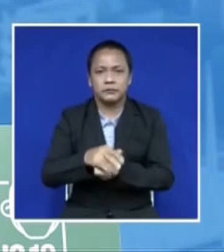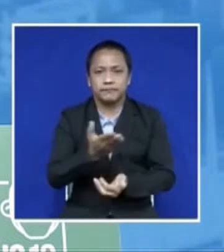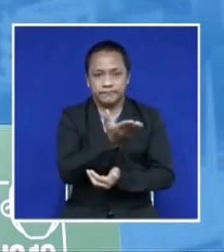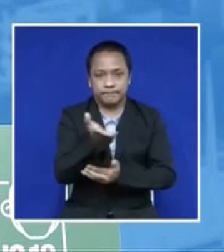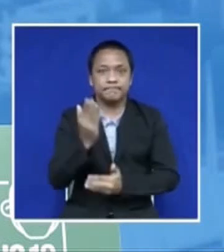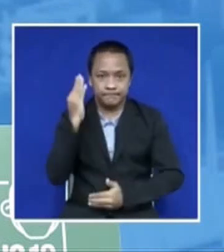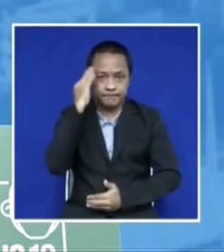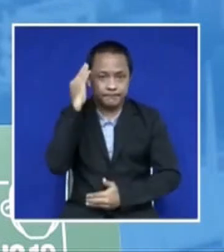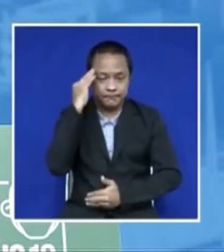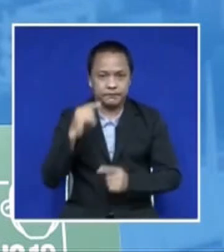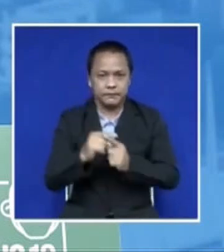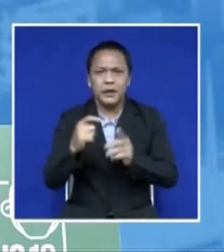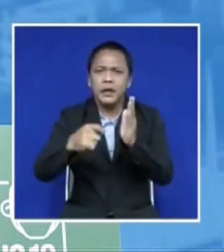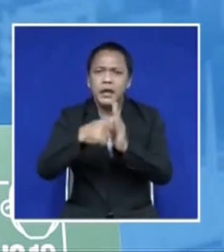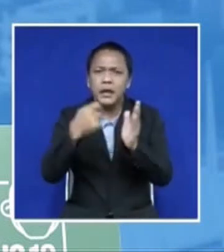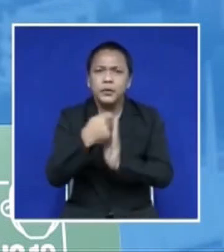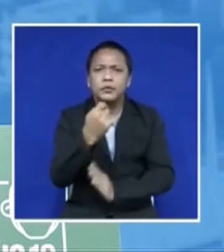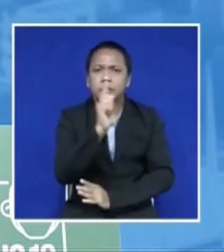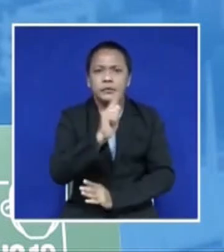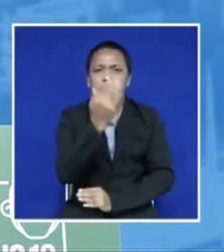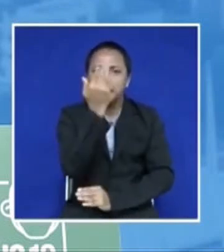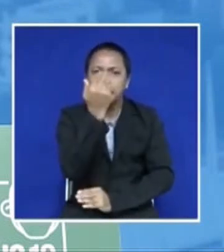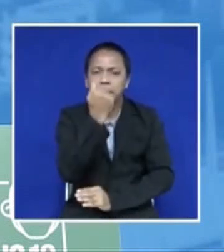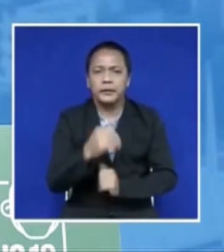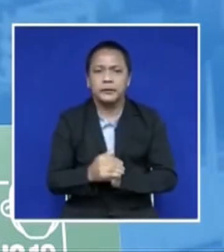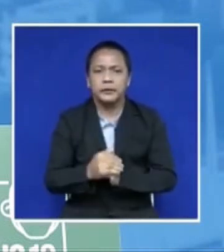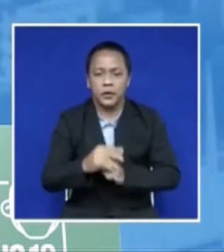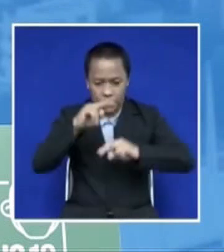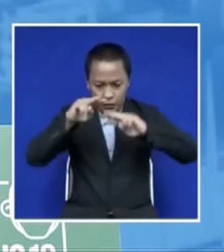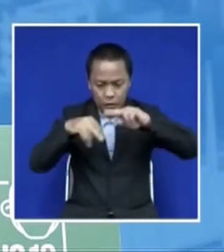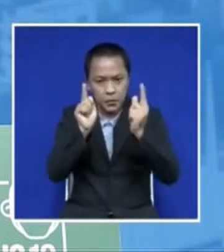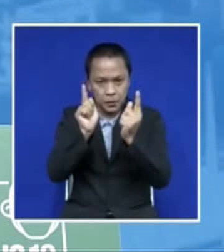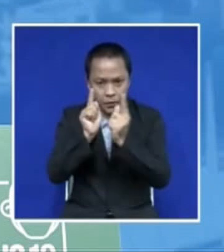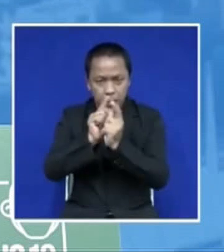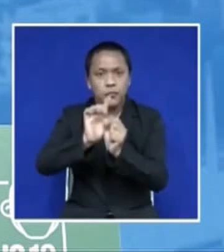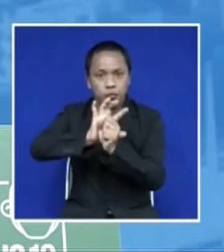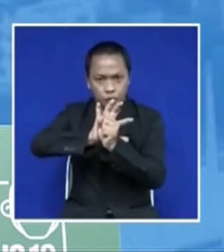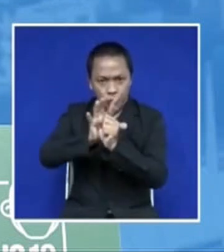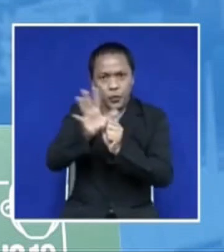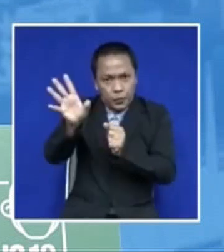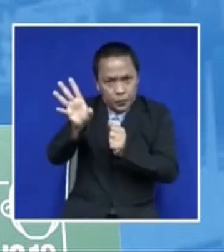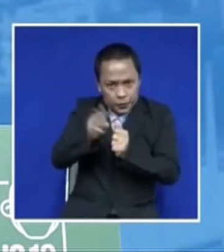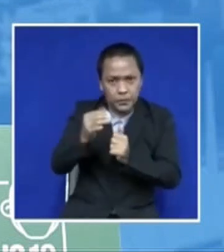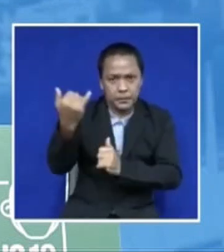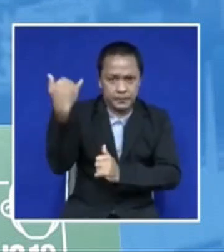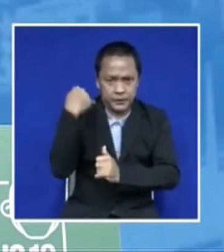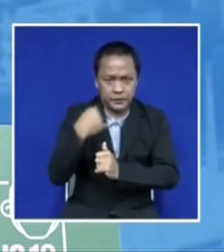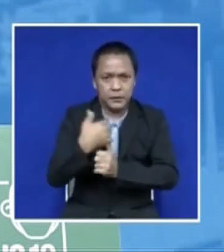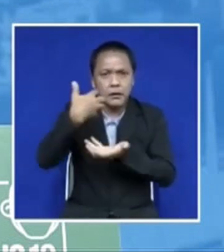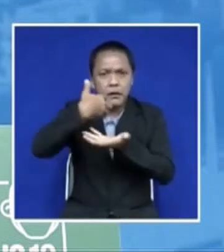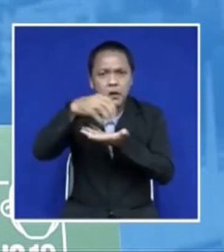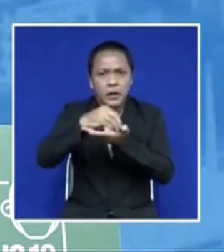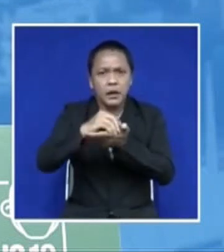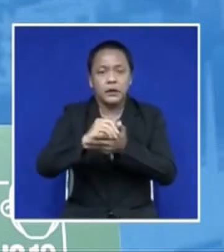นี้นะครับกรณีวันที่ 17ธันวาคมนะคะท่านี้เนี่ยเป็นคนไทยอยู่ในประเทศไทยไม่มีประวัติเดินทางไปต่างประเทศแสดงว่าไม่ใช่